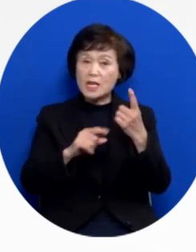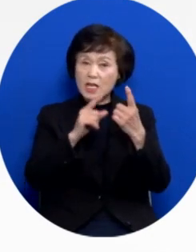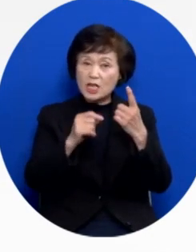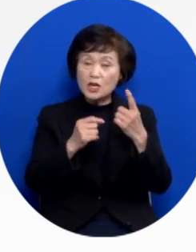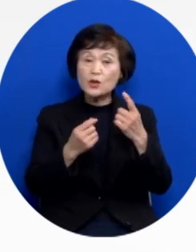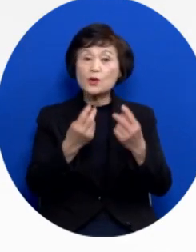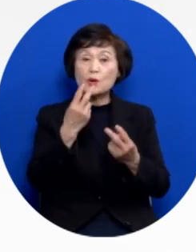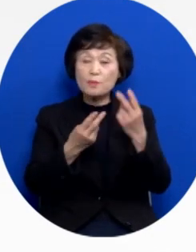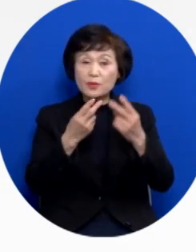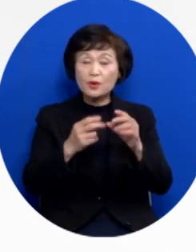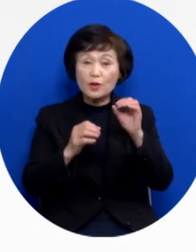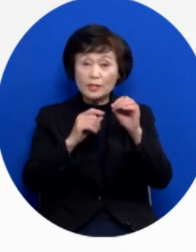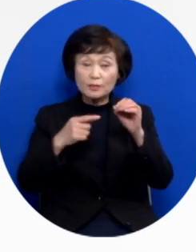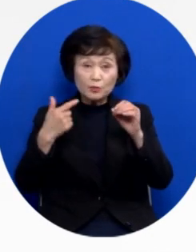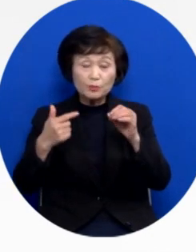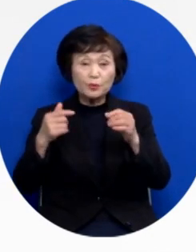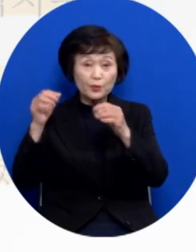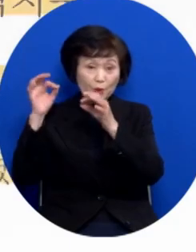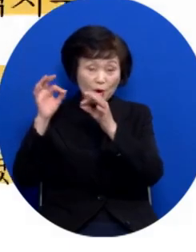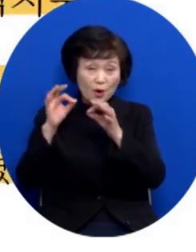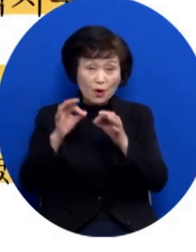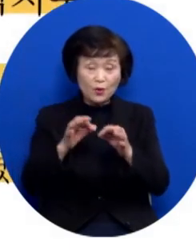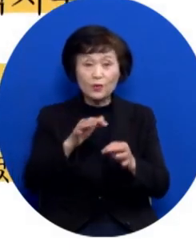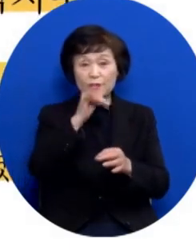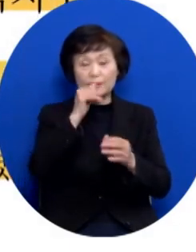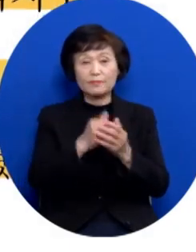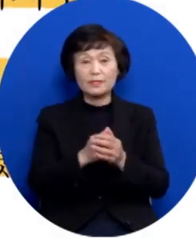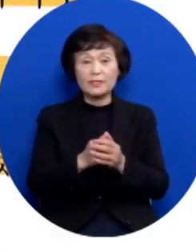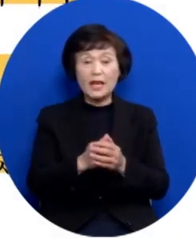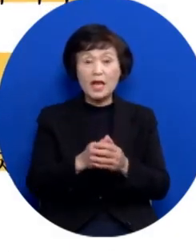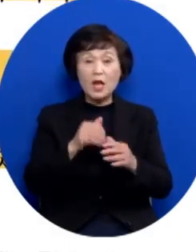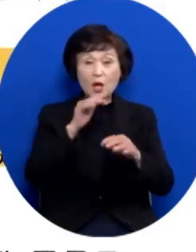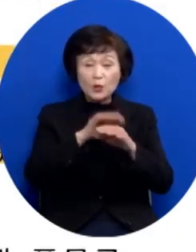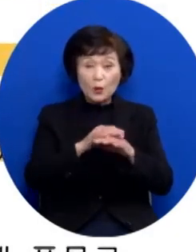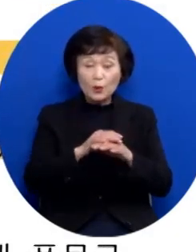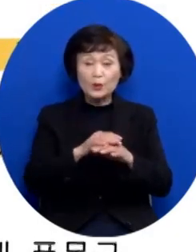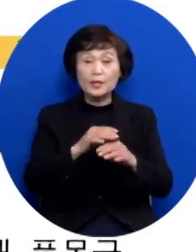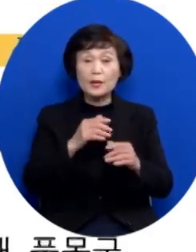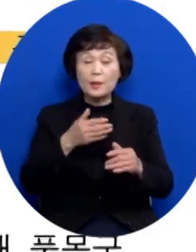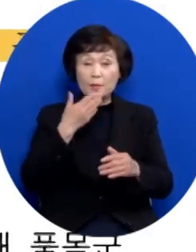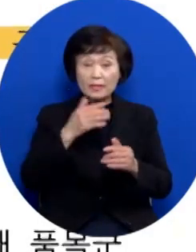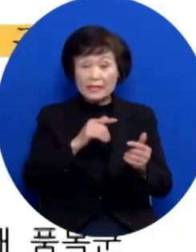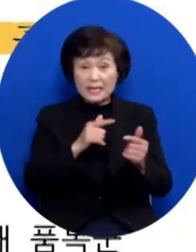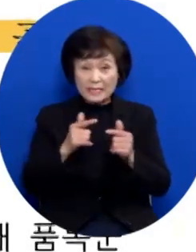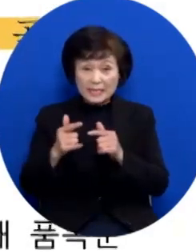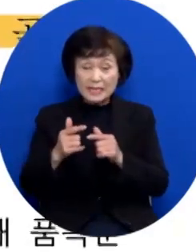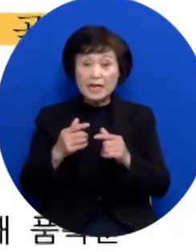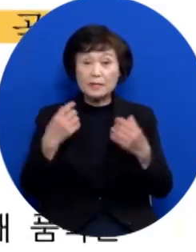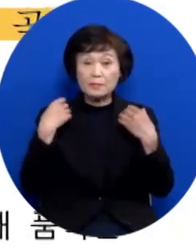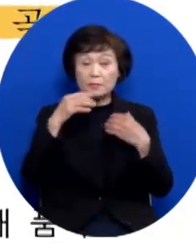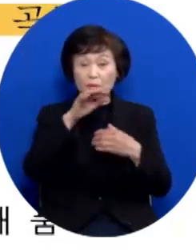0.6% 떨어져 11개월 연속 하락했습니다. 농림축산식품부는 곡물을 비롯한